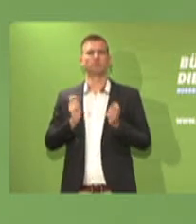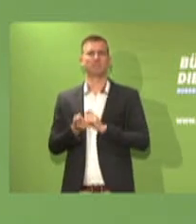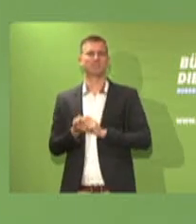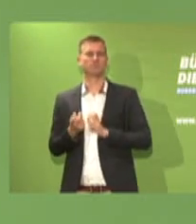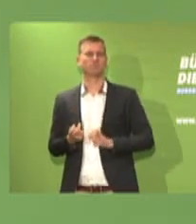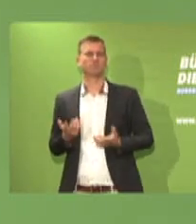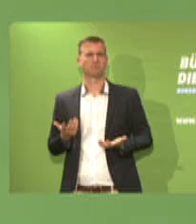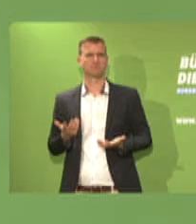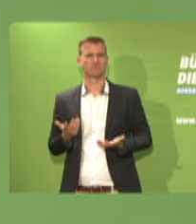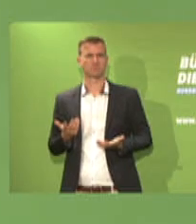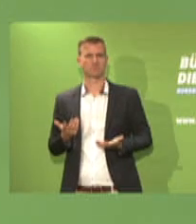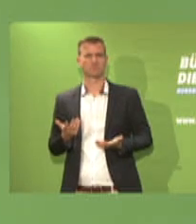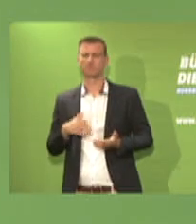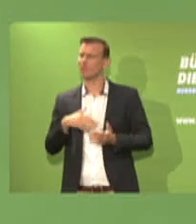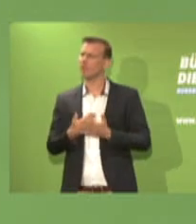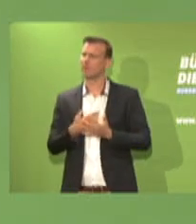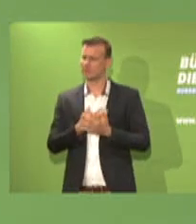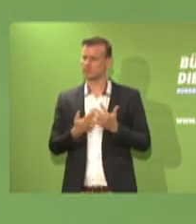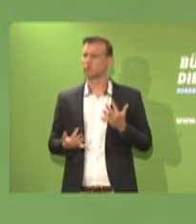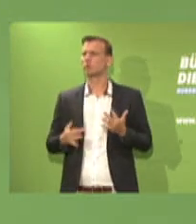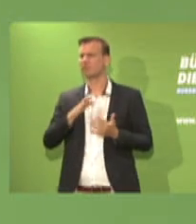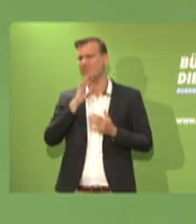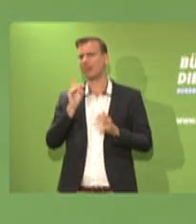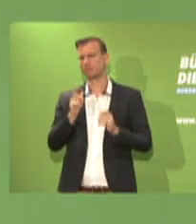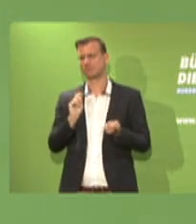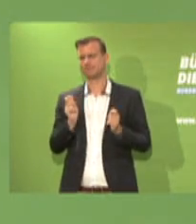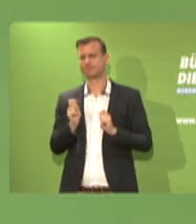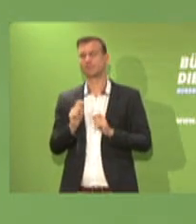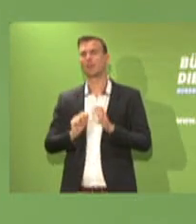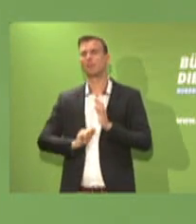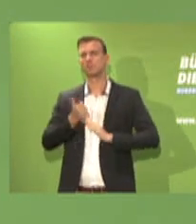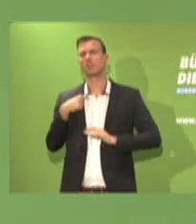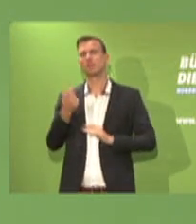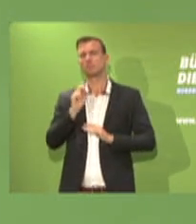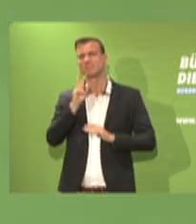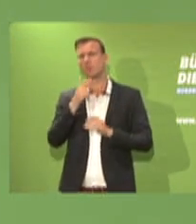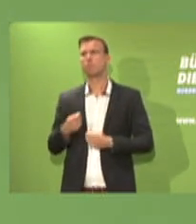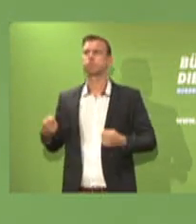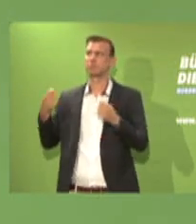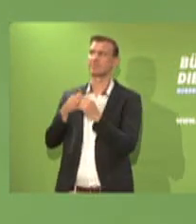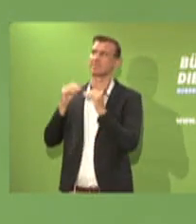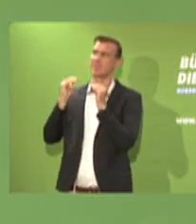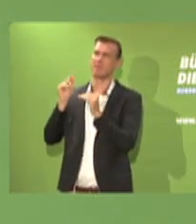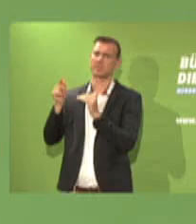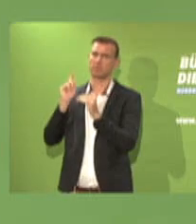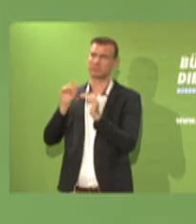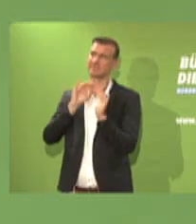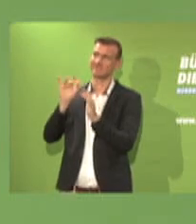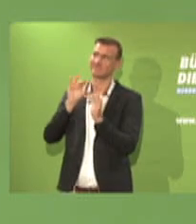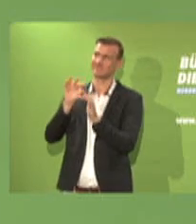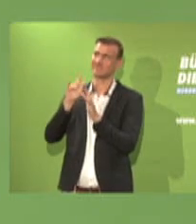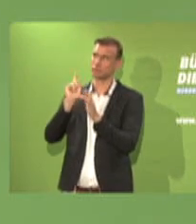Also hier gibt es viel zu tun. Hier müssen wir insbesondere auch auf die Bundesebene natürlich einwirken, dass dort die